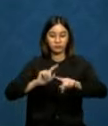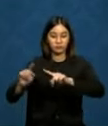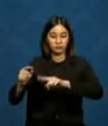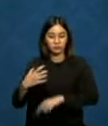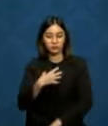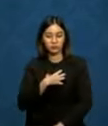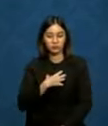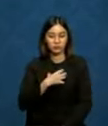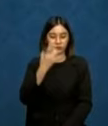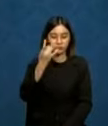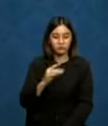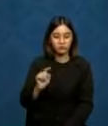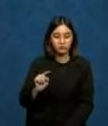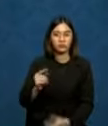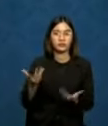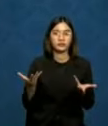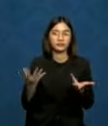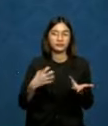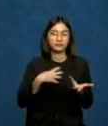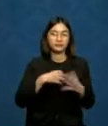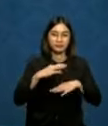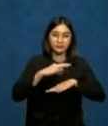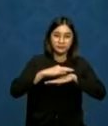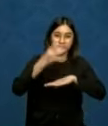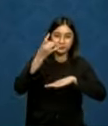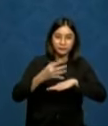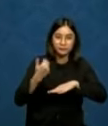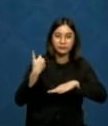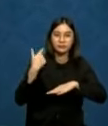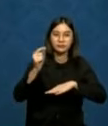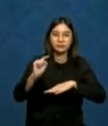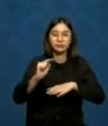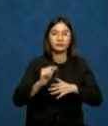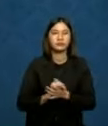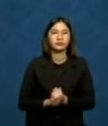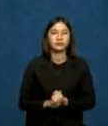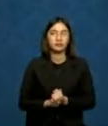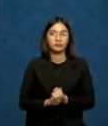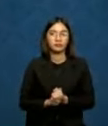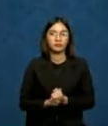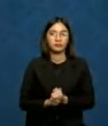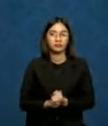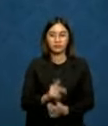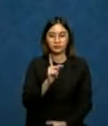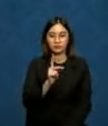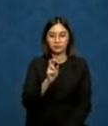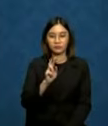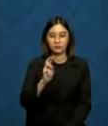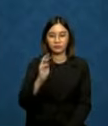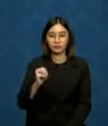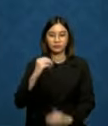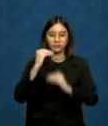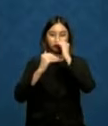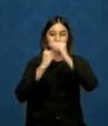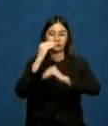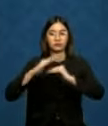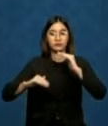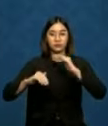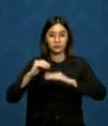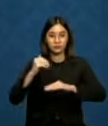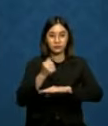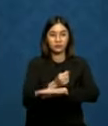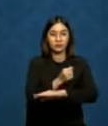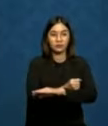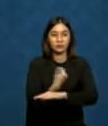ความต้องการในแต่ละพื้ที่นี่ต้องการตำแหน่งงานอะไรบ้างนะครับซึ่งเอ่อกรมพัฒนาิงานเรามีหน่วยงาน